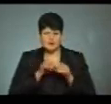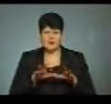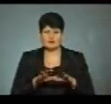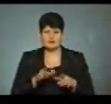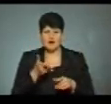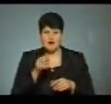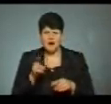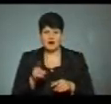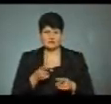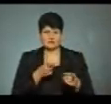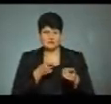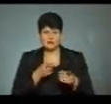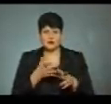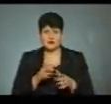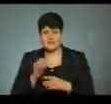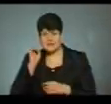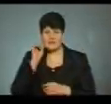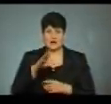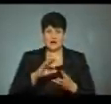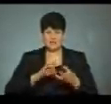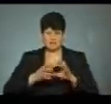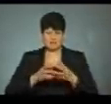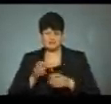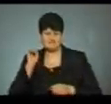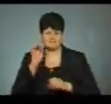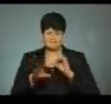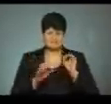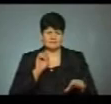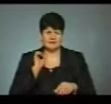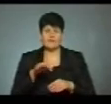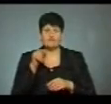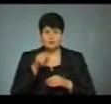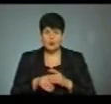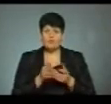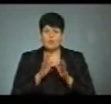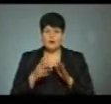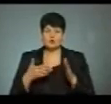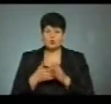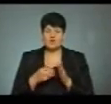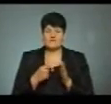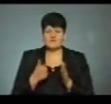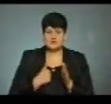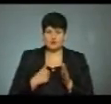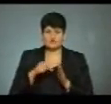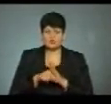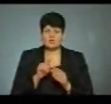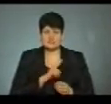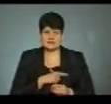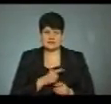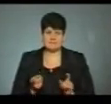гумові кулі. Ті у відповідь кидають бруківку та петарди. Потім у Маріїнському парку до військових внутрішніх сил приєднуються